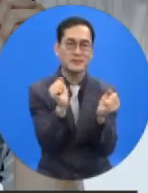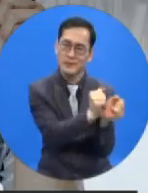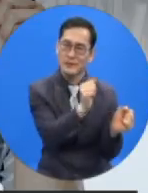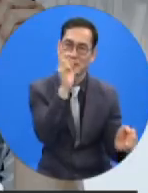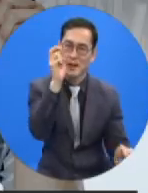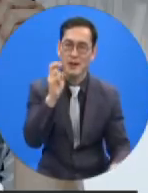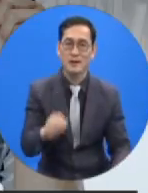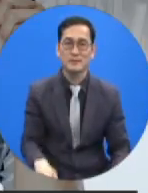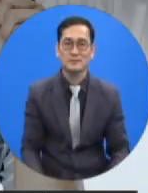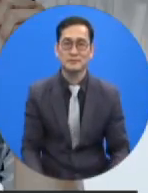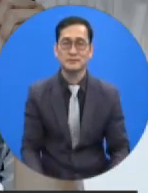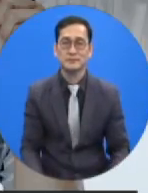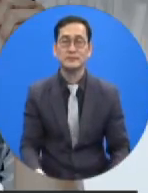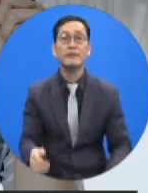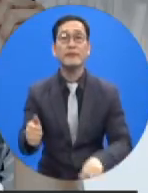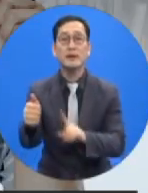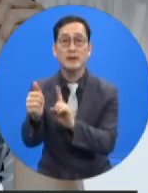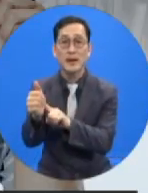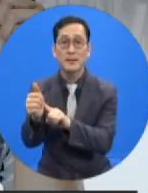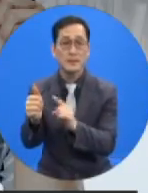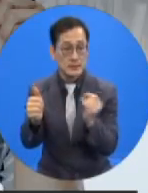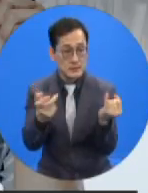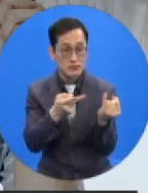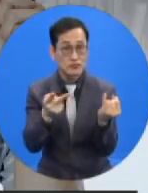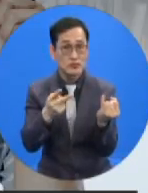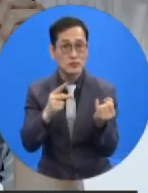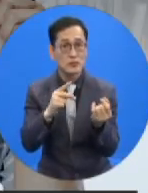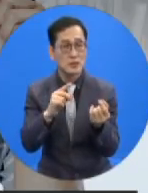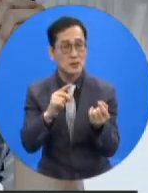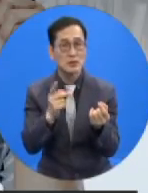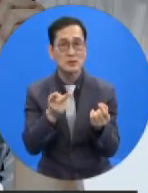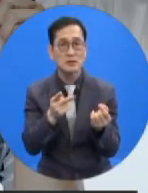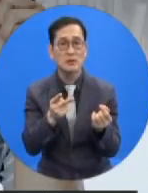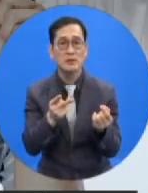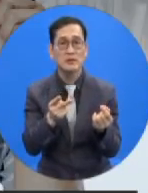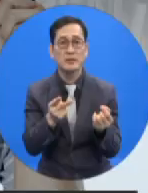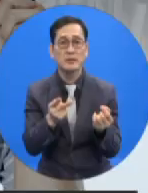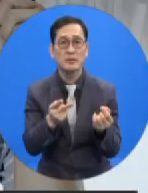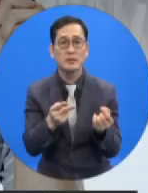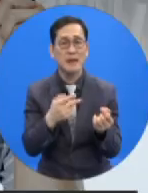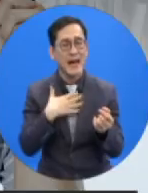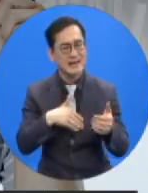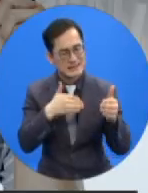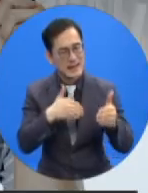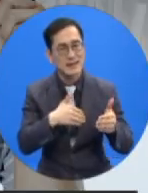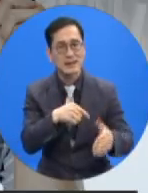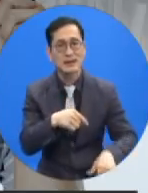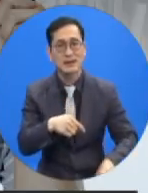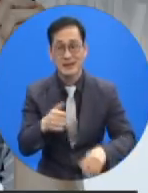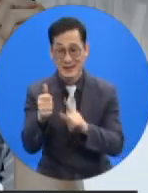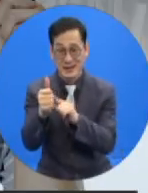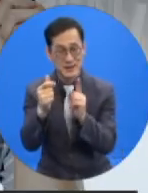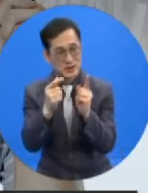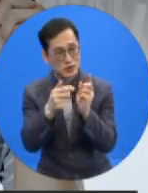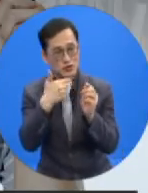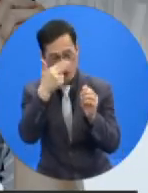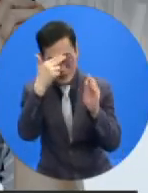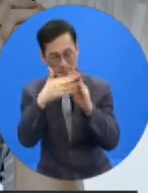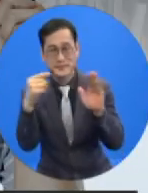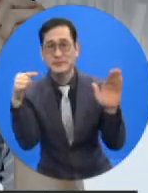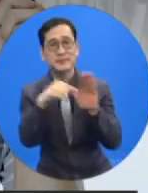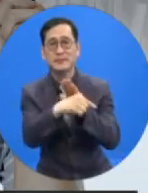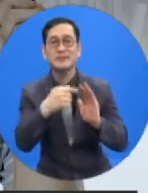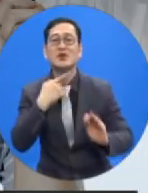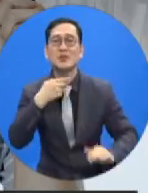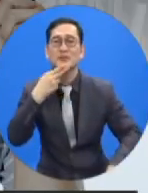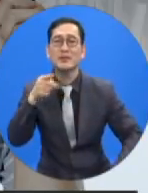이 남성 연예인의 주장에 따르면 둘은 지인일 뿐이다. 즉 남성 연예인이 이 유흥주점에 간 건 아니다라고 입장을